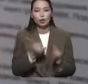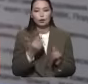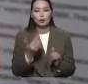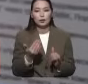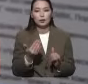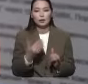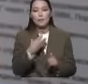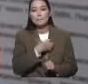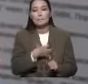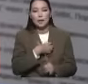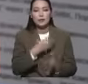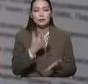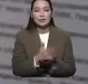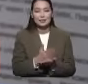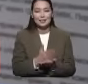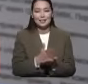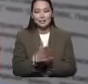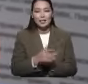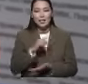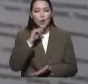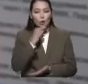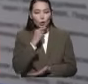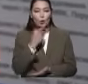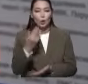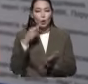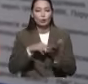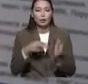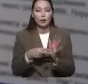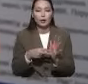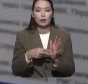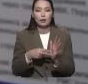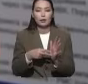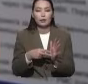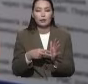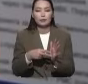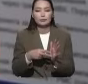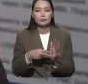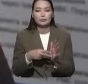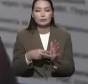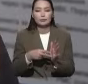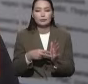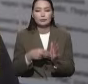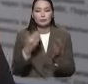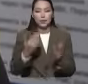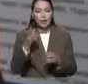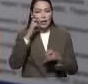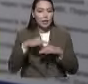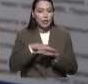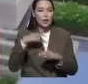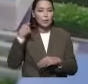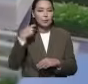стратегиялық маңызы бар экономикамызға осы жоба. Сондықтан біздің еліміздің президентінің